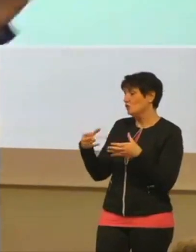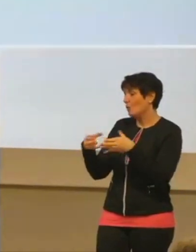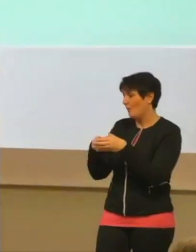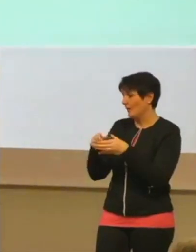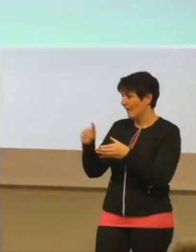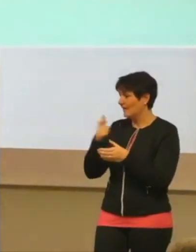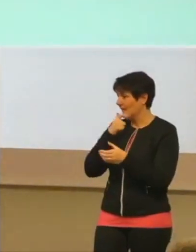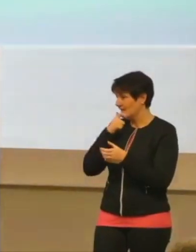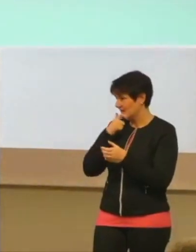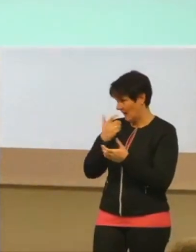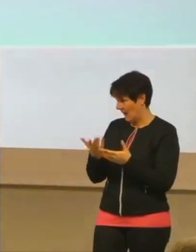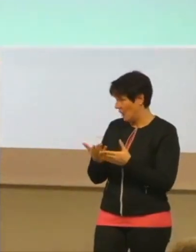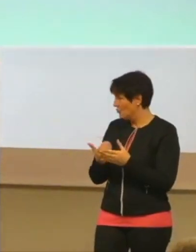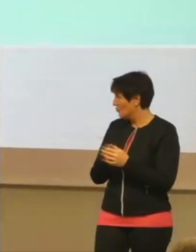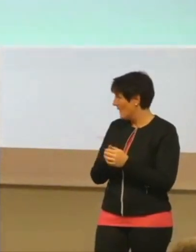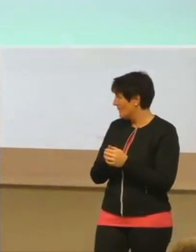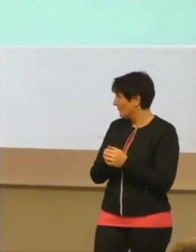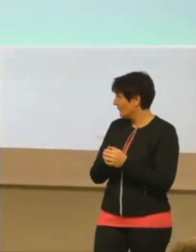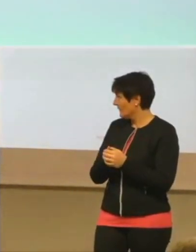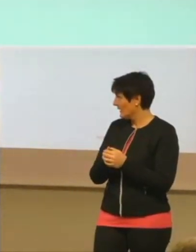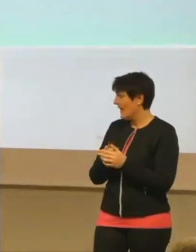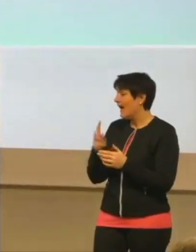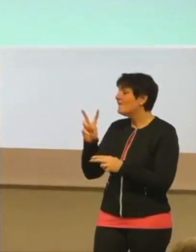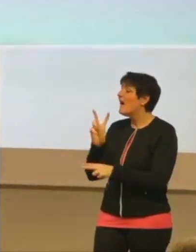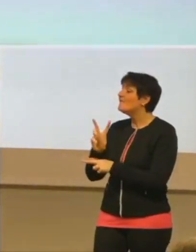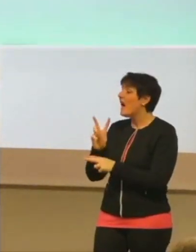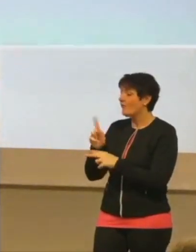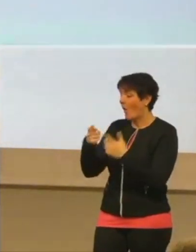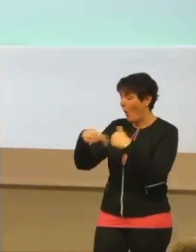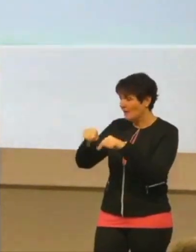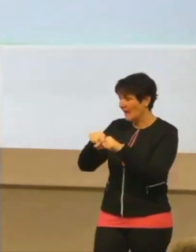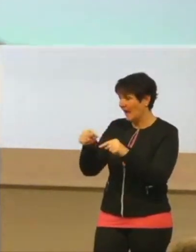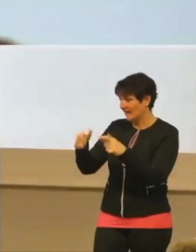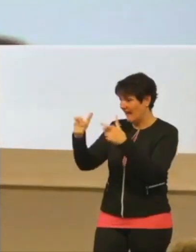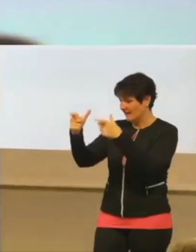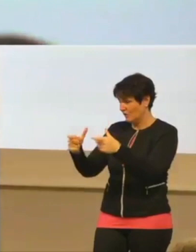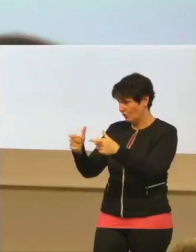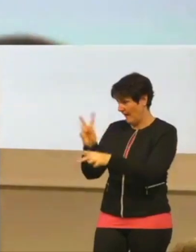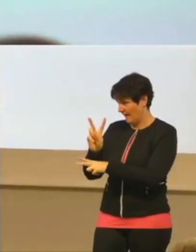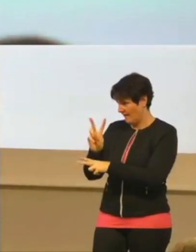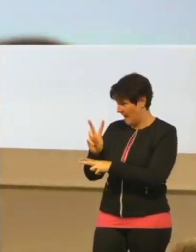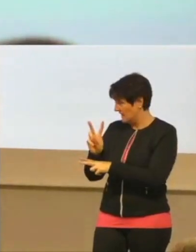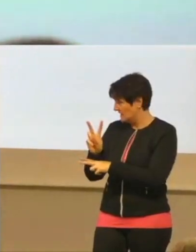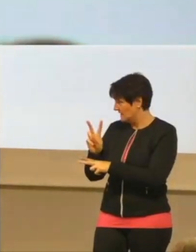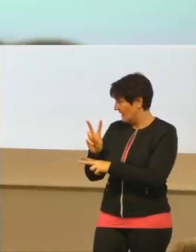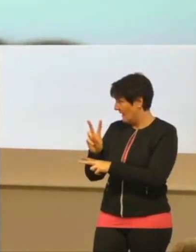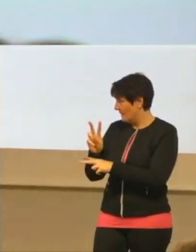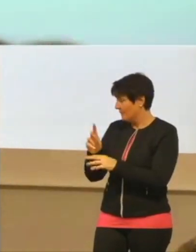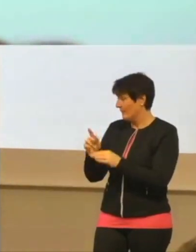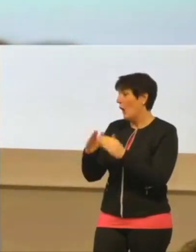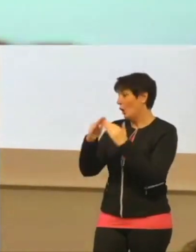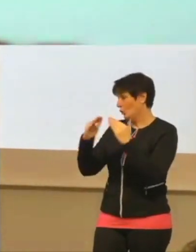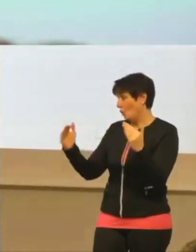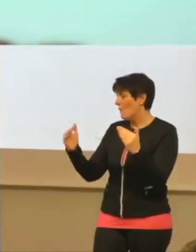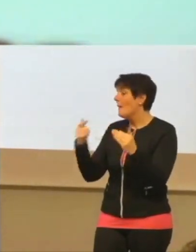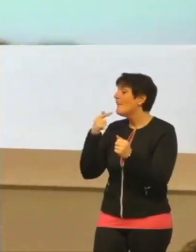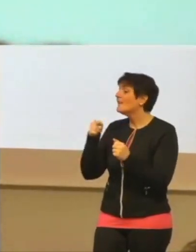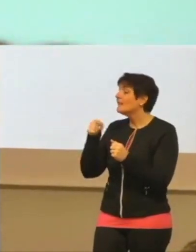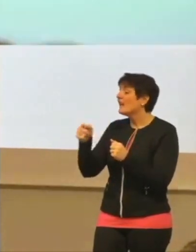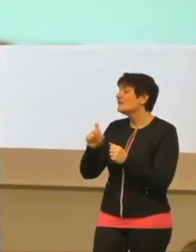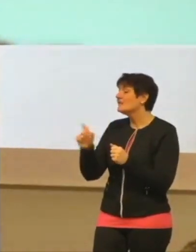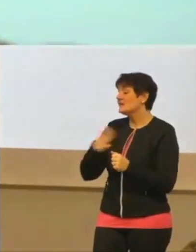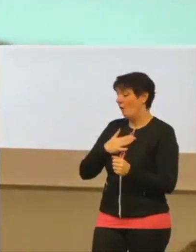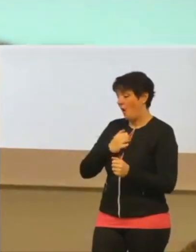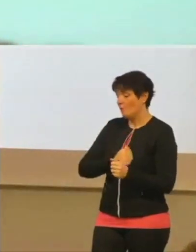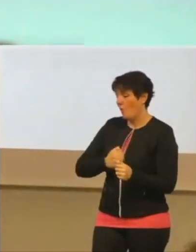nanaša na osebe, ki so v navarovanih oddelkih institucionalnega varstva, ki včasih zaradi posebnosti svojega